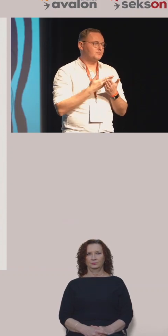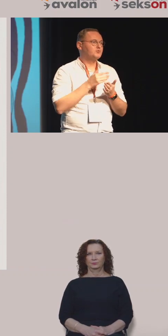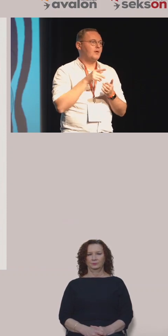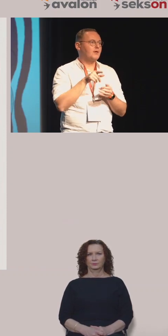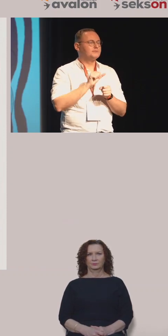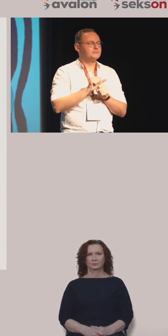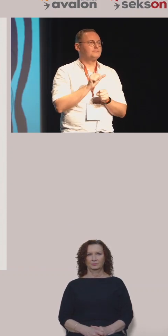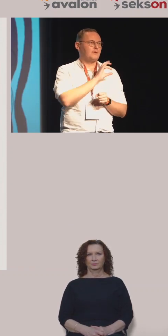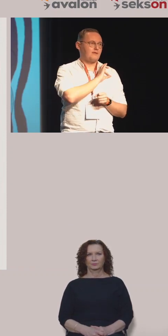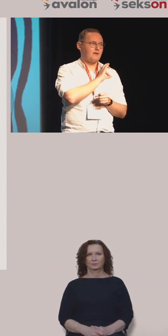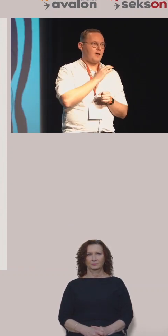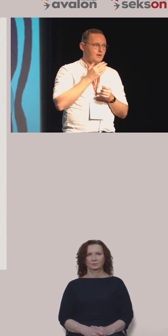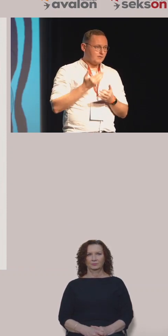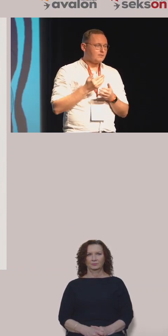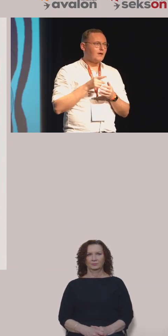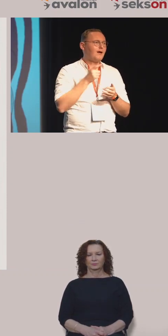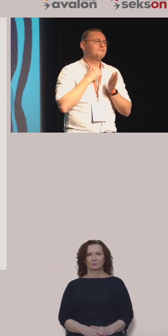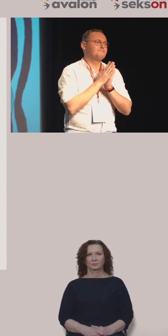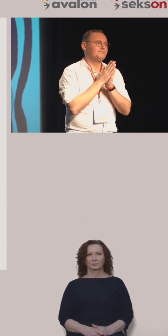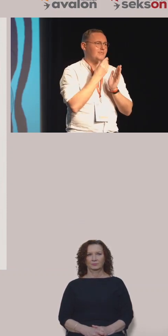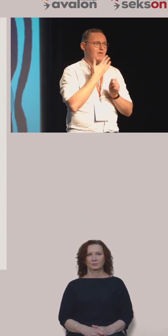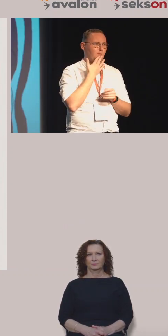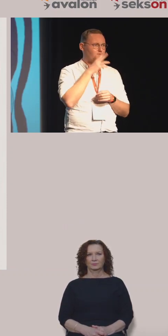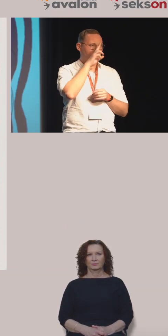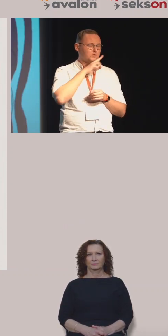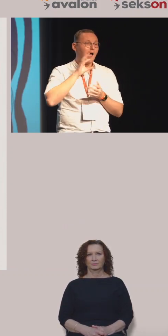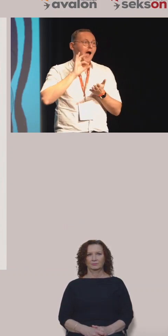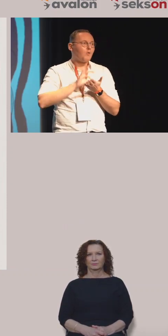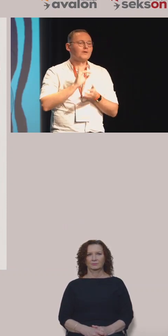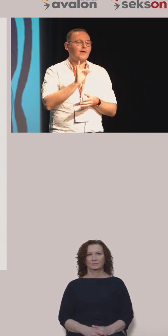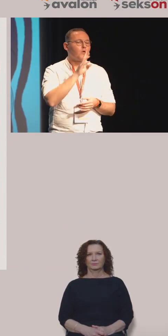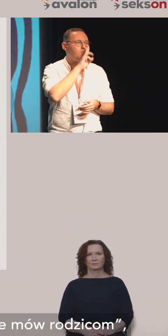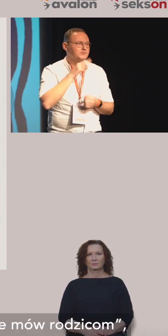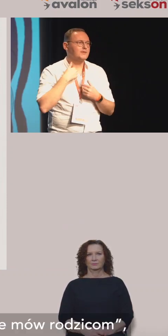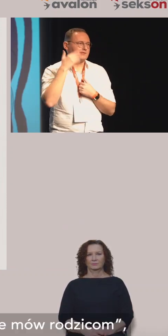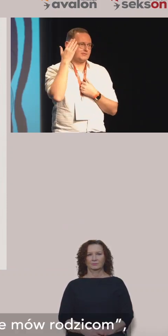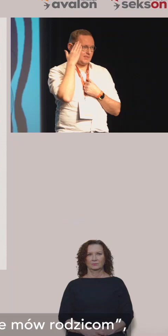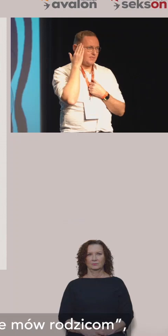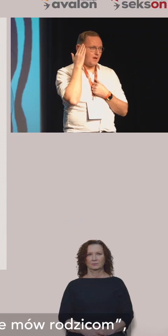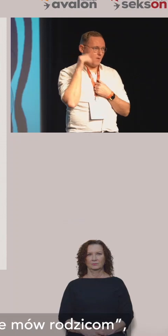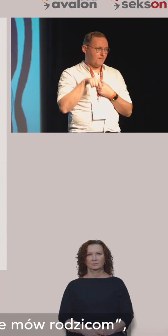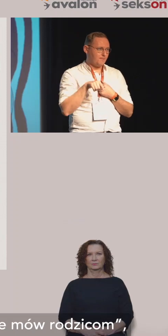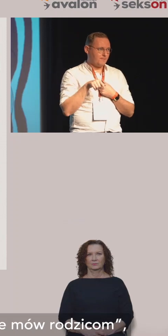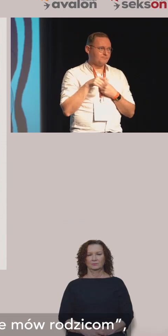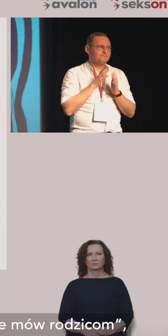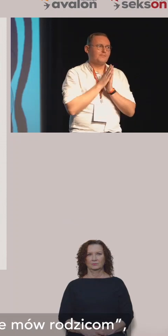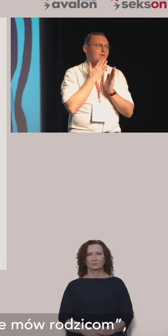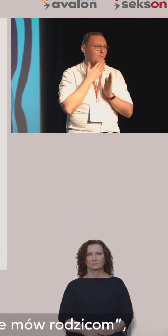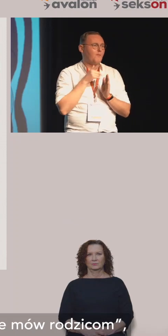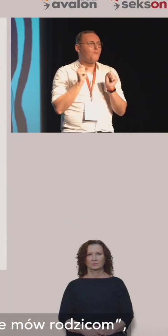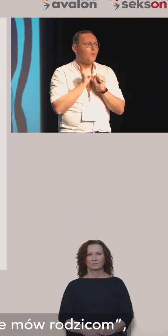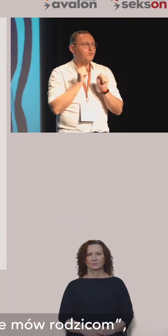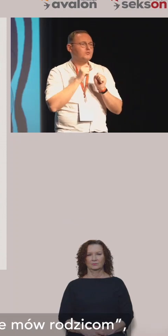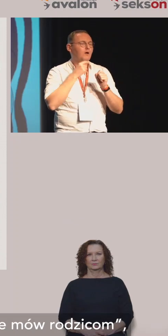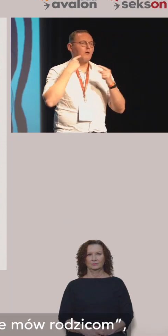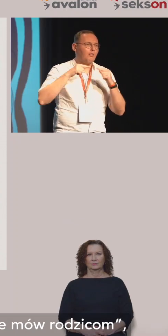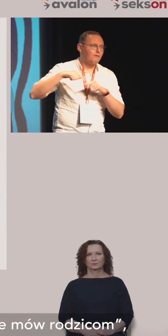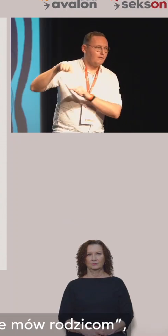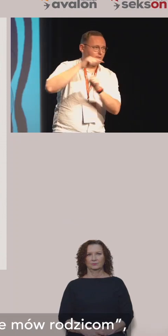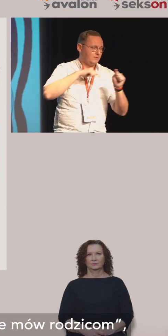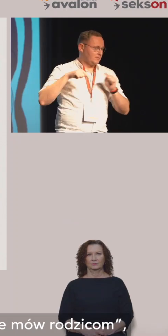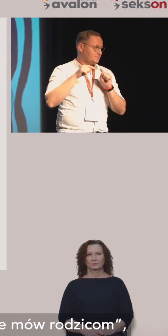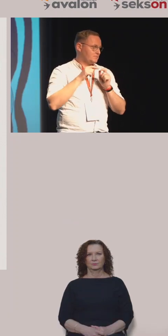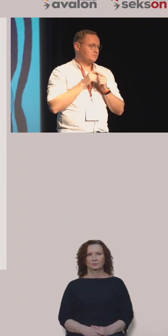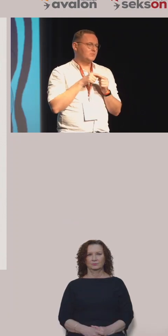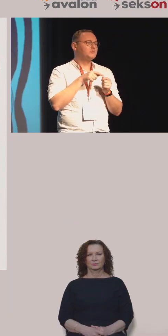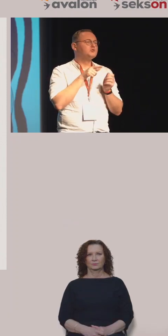Mój uczeń jest gejem. Ja akurat znam jego rodziców i uczeń poprosił mnie, tylko nie